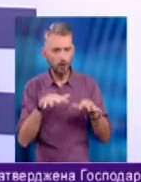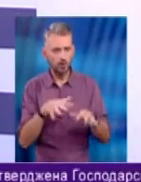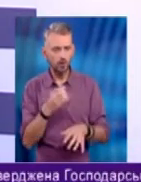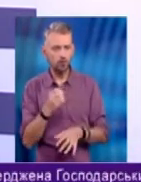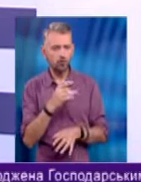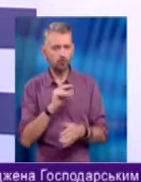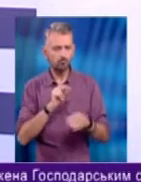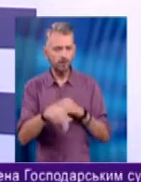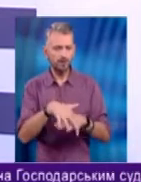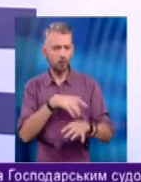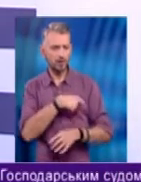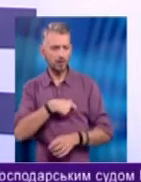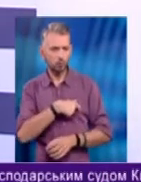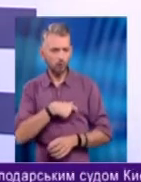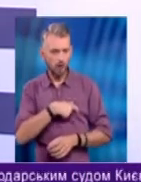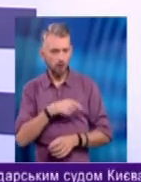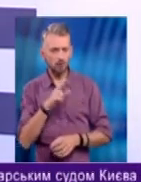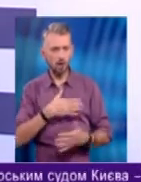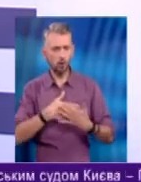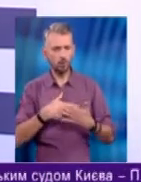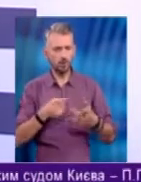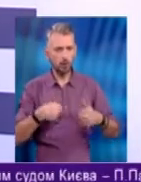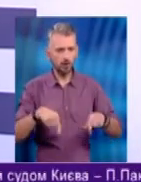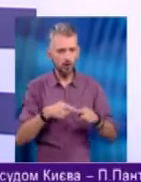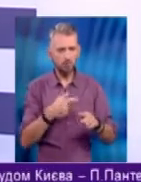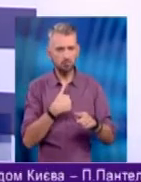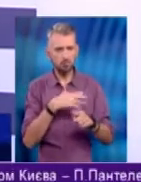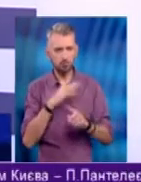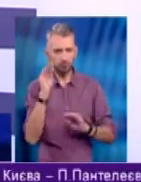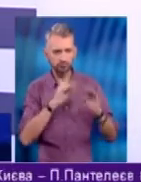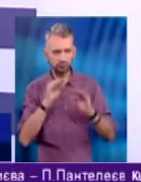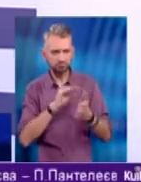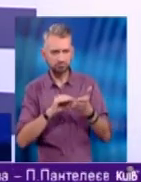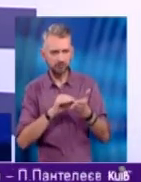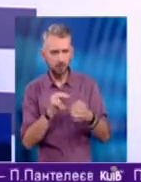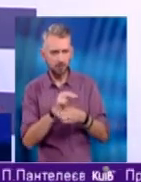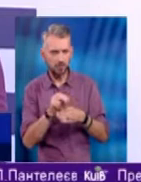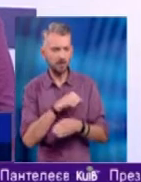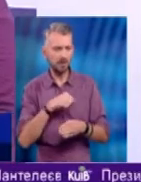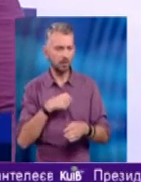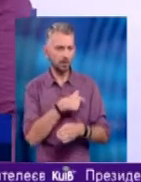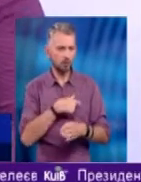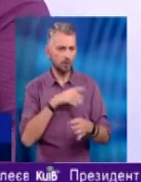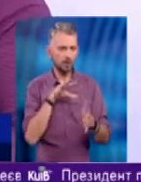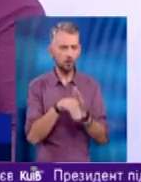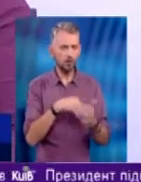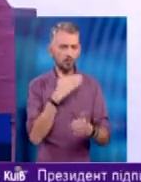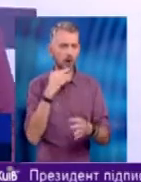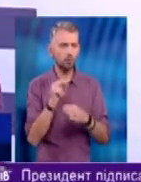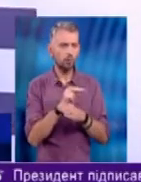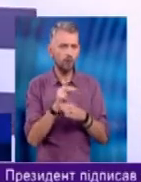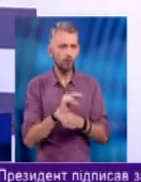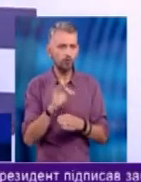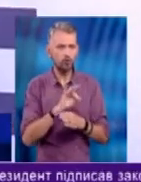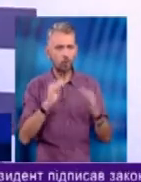через народних депутатів, саме як громадська організація, ми формували ці правки. І самі депутати вносили дуже багато правок щодо